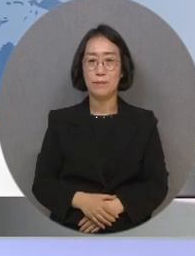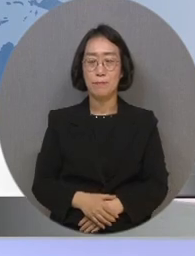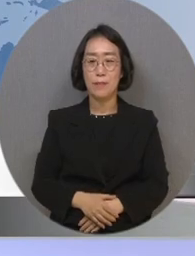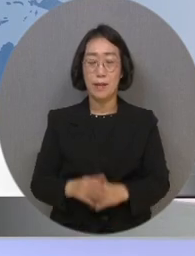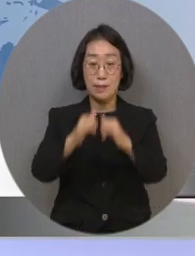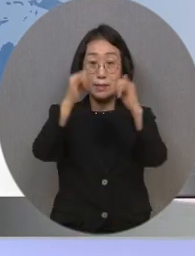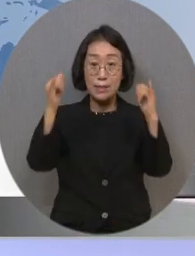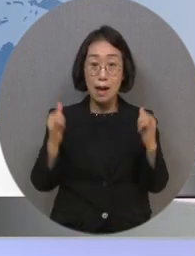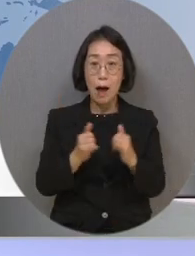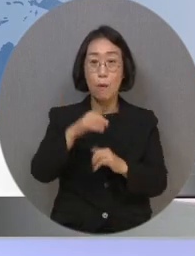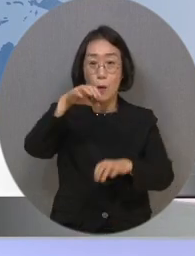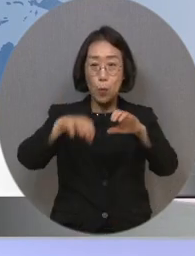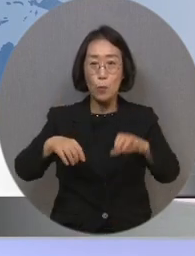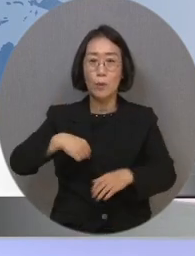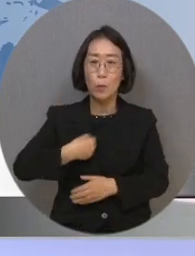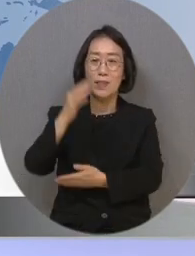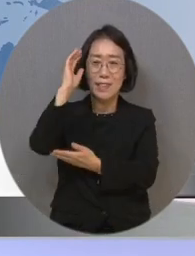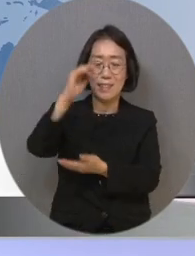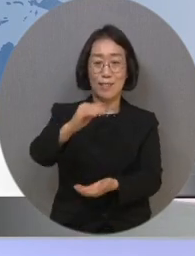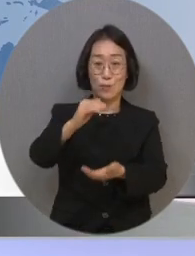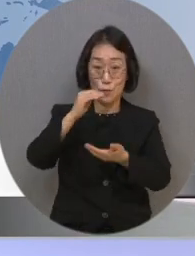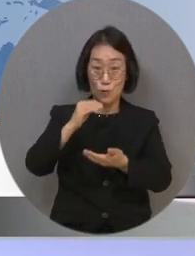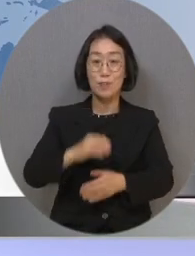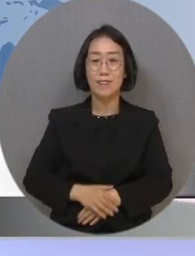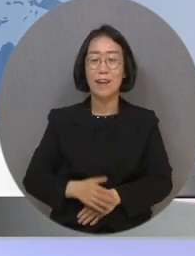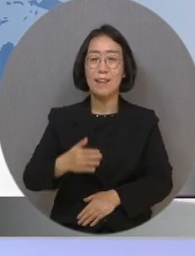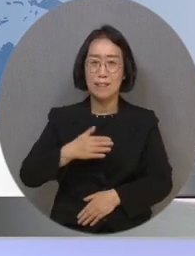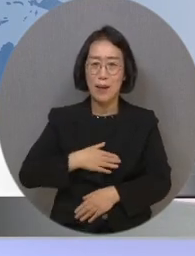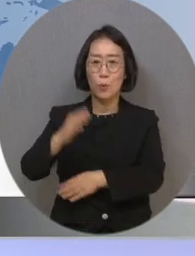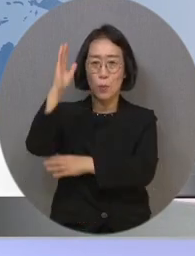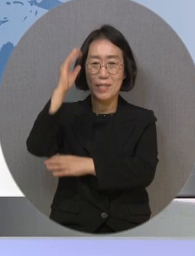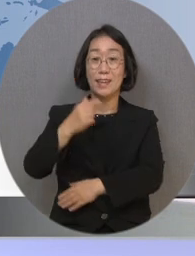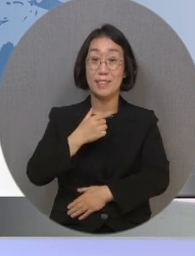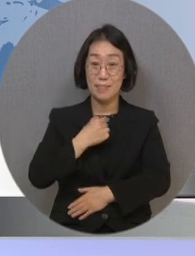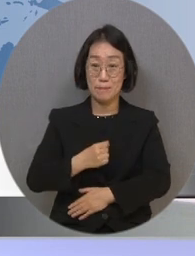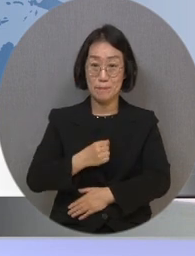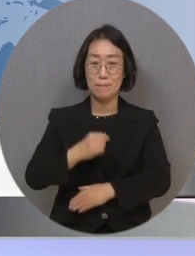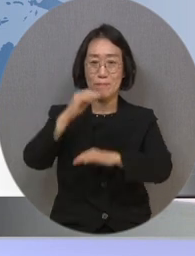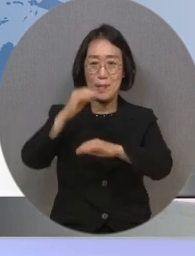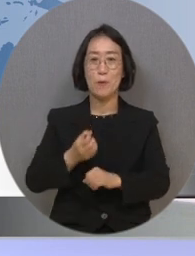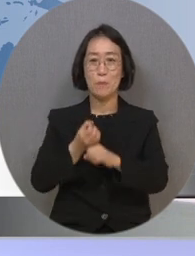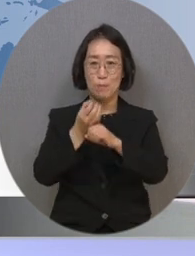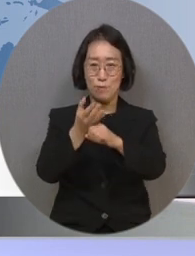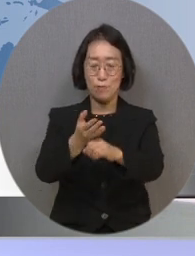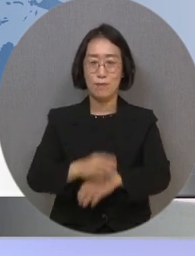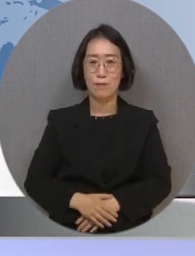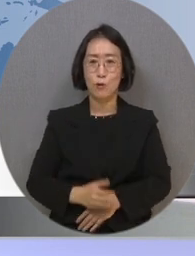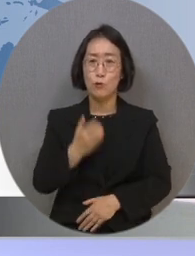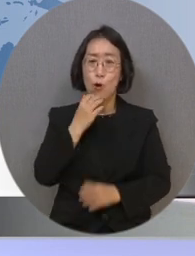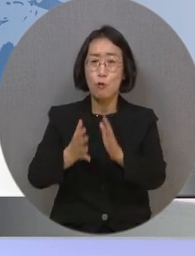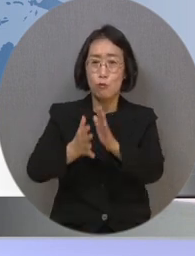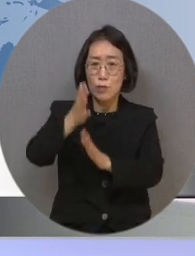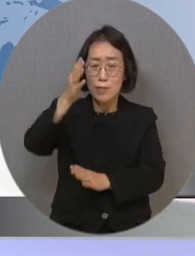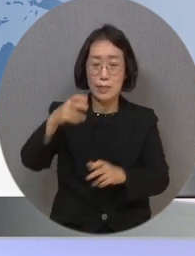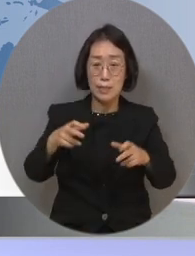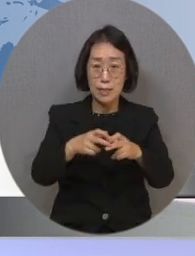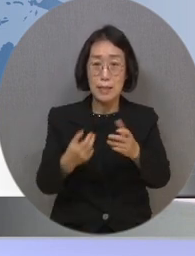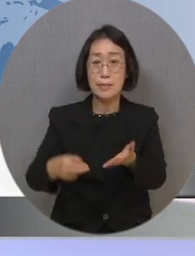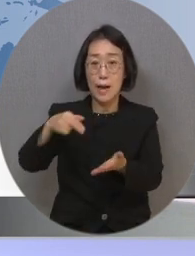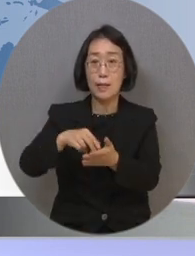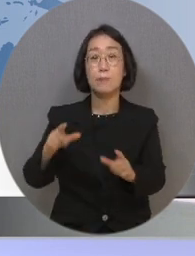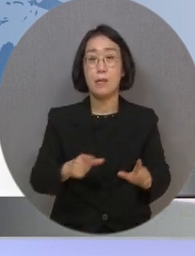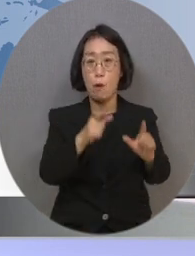우리 사회 곳곳의 이야기를 사연과 제보로 직접 만나보는 나도 말 좀 합시다입니다. 서울시는 장애인의